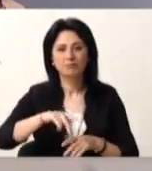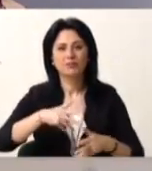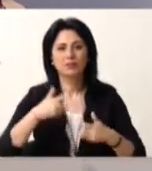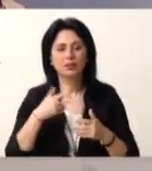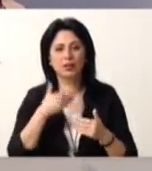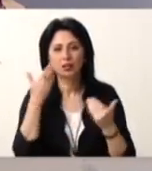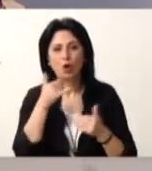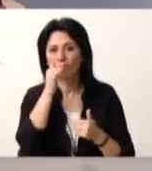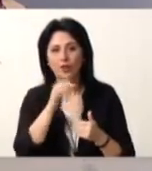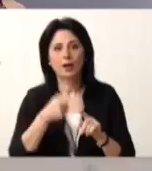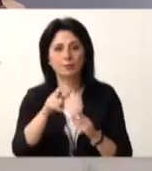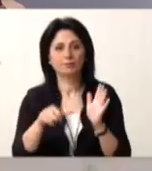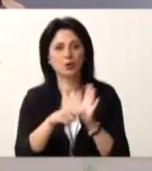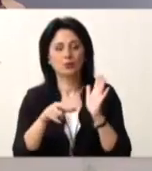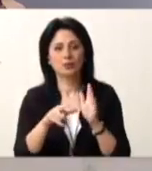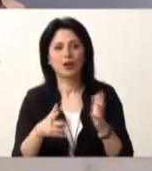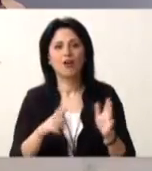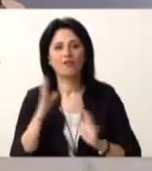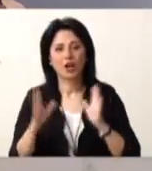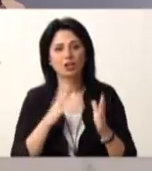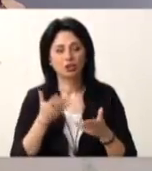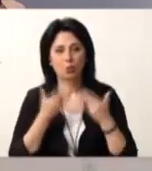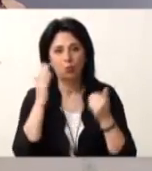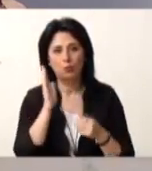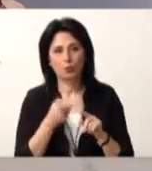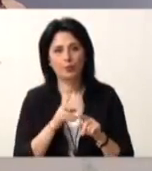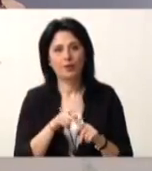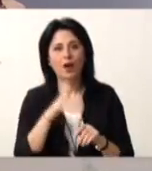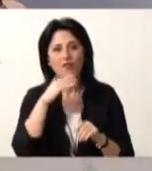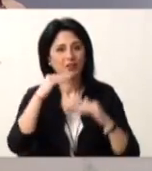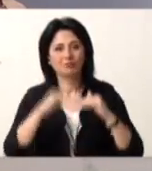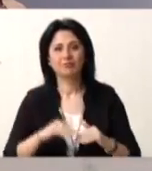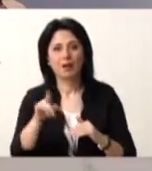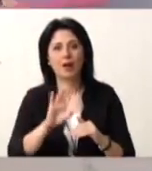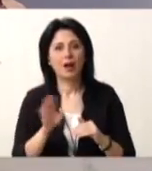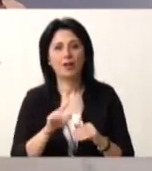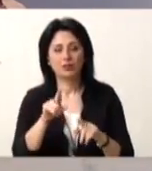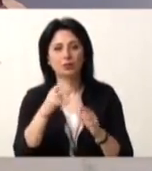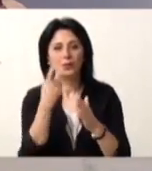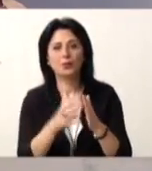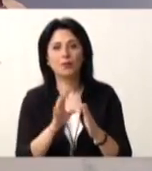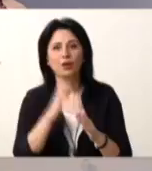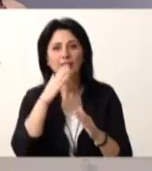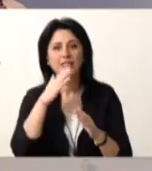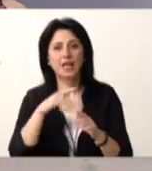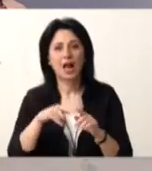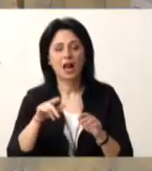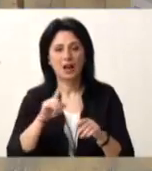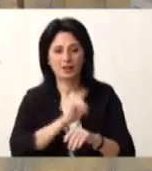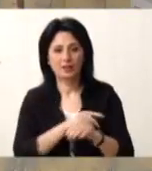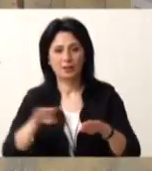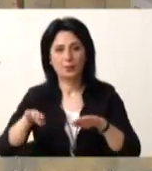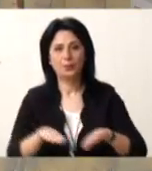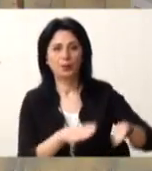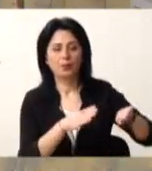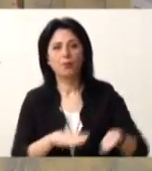ეს ძალიან დაგეხმარებათ იმაში, რომ ვარჯიში გაადვილდეს, იმის გამო, რომ არ იძირება, თქვენ შეგიძლიათ გამოიყენოთ წყლის ამომგდები ძალა და